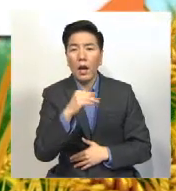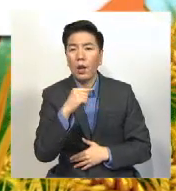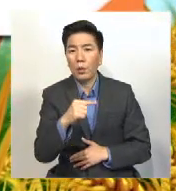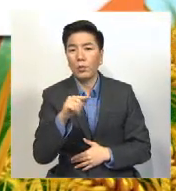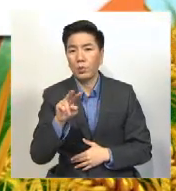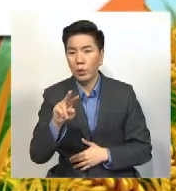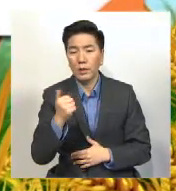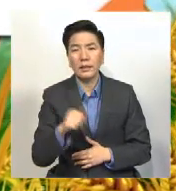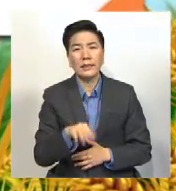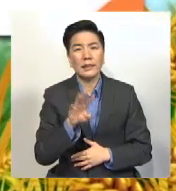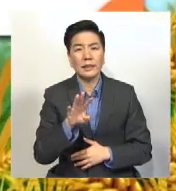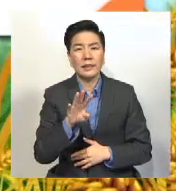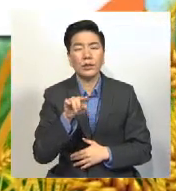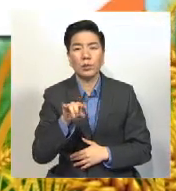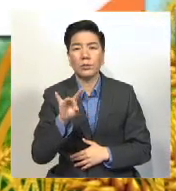2หรือเท่ากับร้อยละ